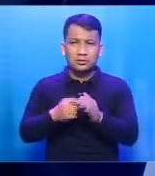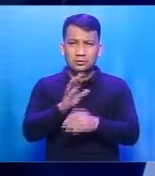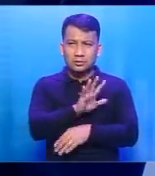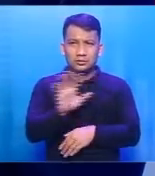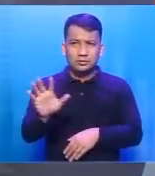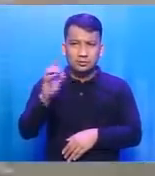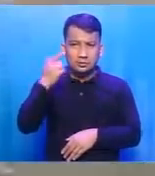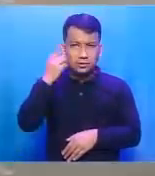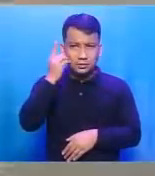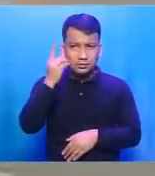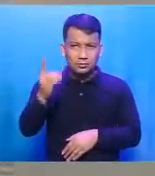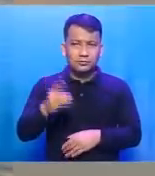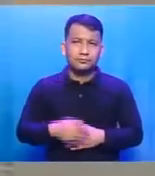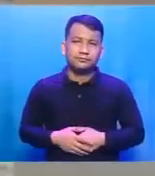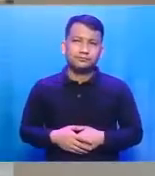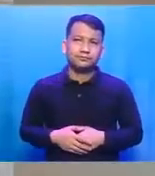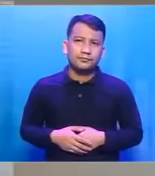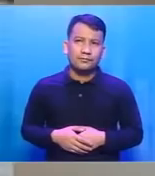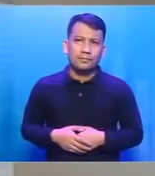Leon.